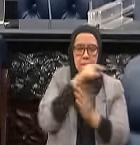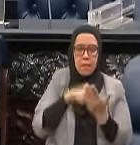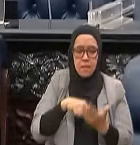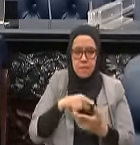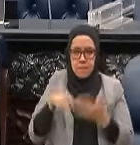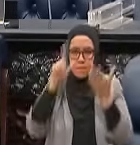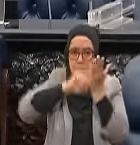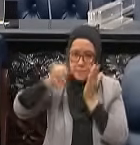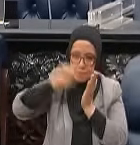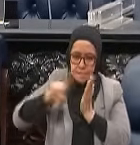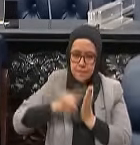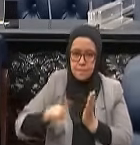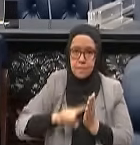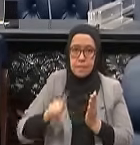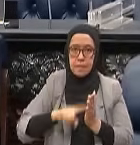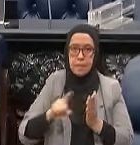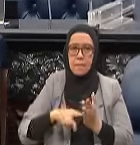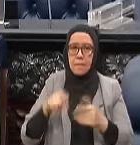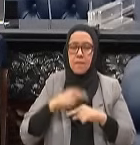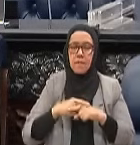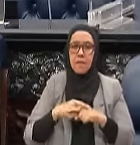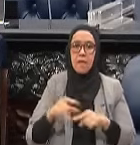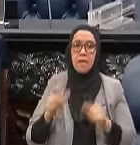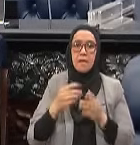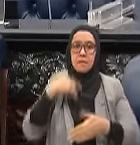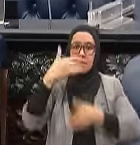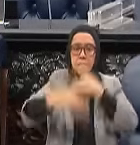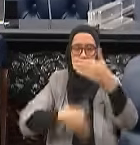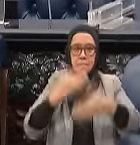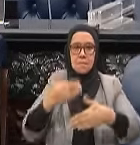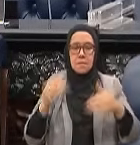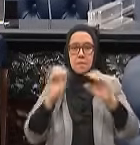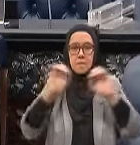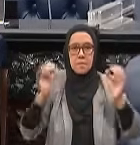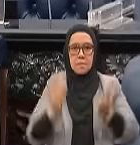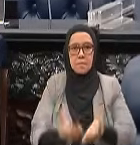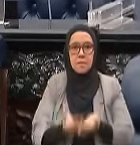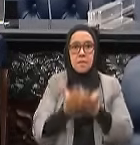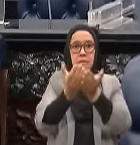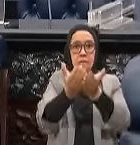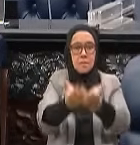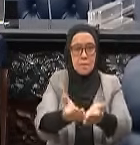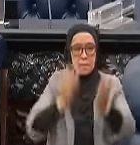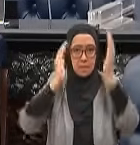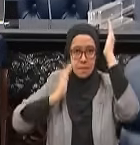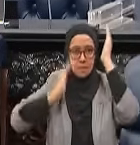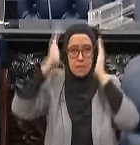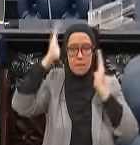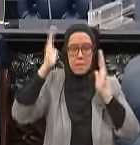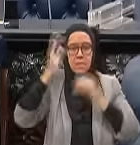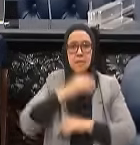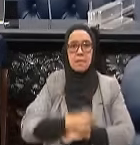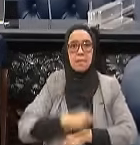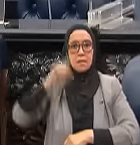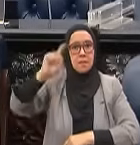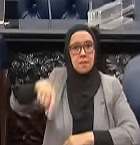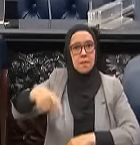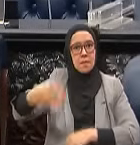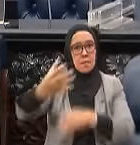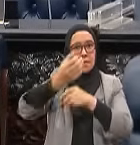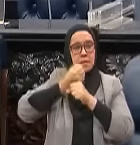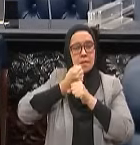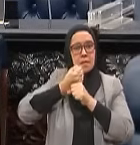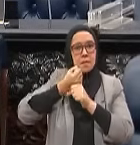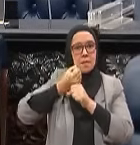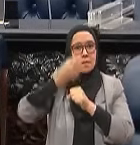pengesahan ketiadaan kapal tempatan yang perlu diperolehi oleh Kapal asing sebelum memohon domestic shipping license